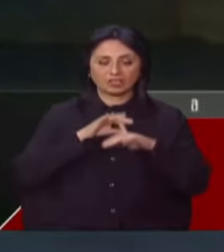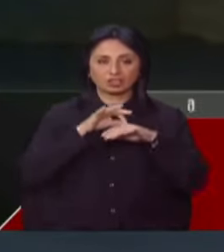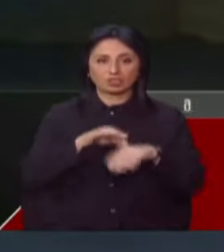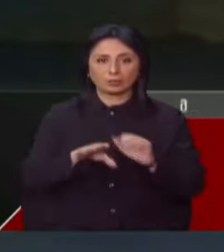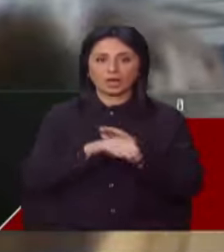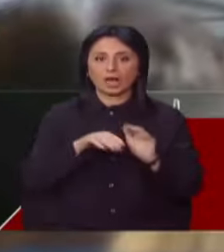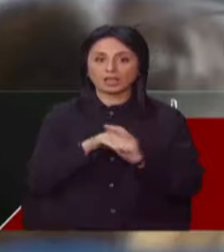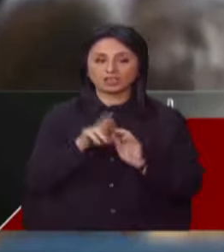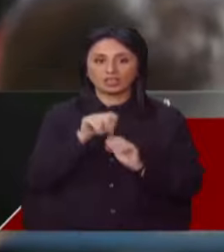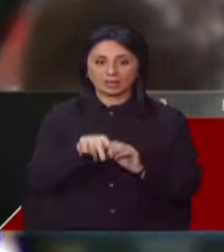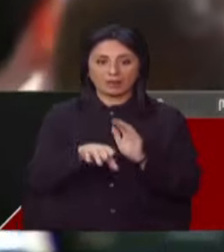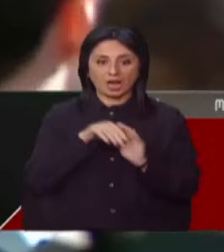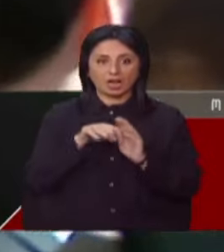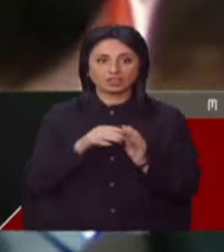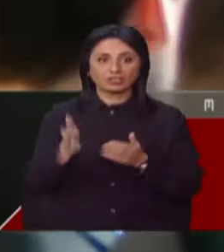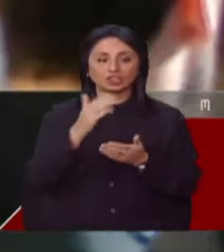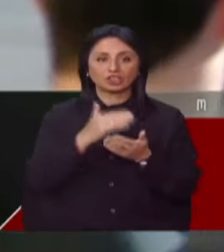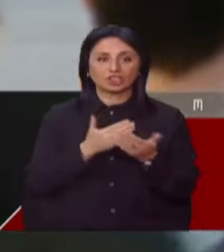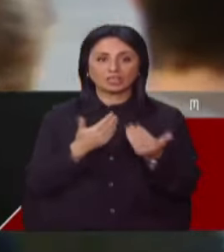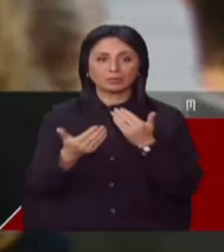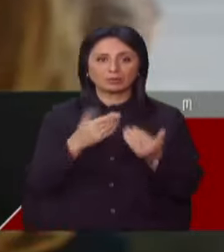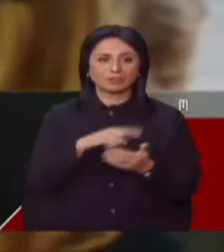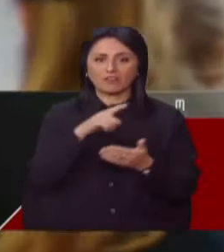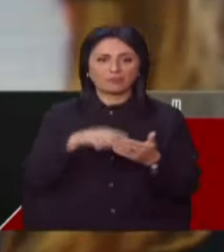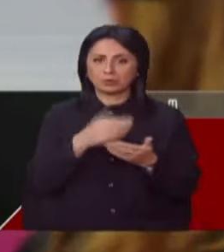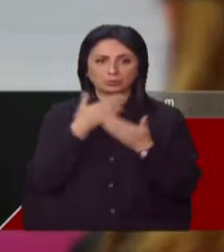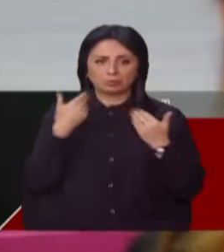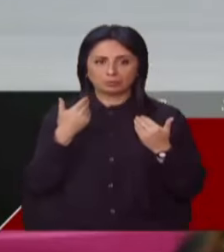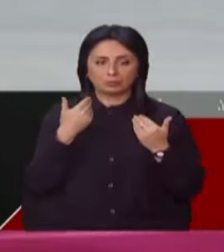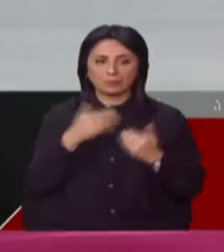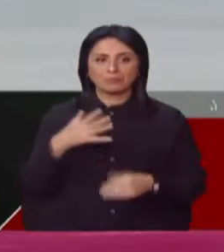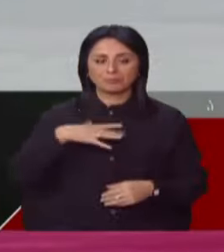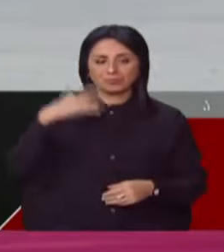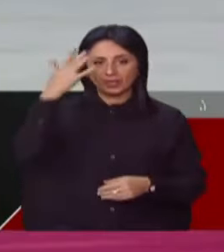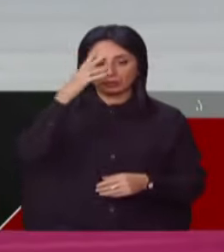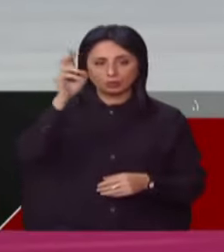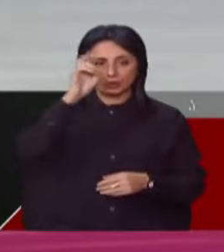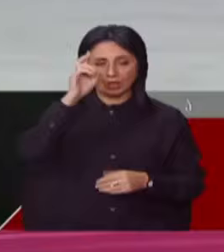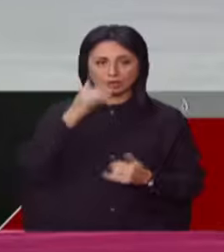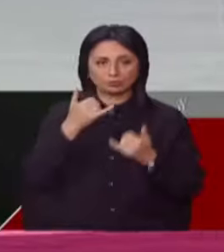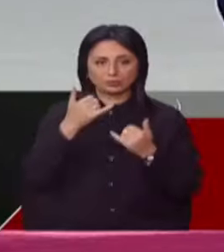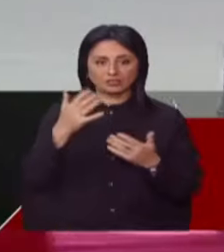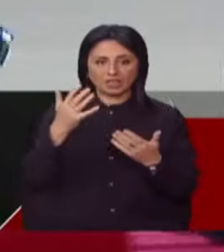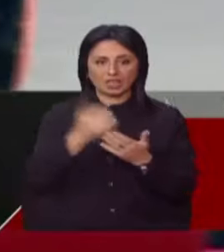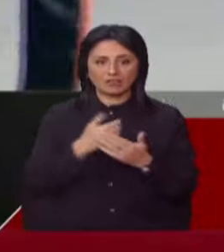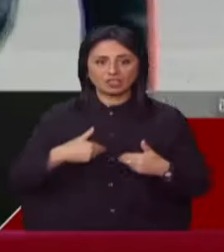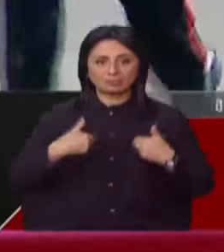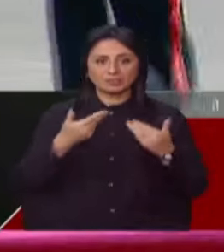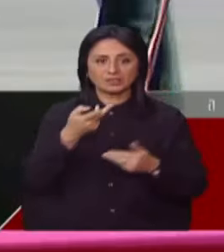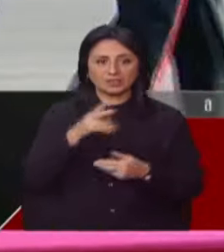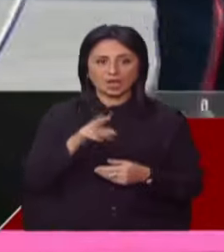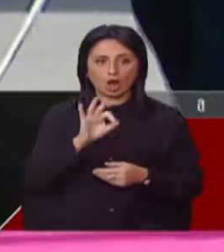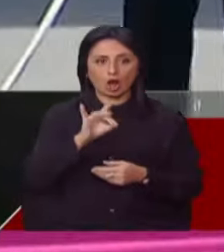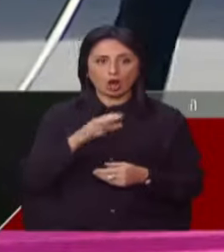ჩატარებული არჩევნების და ამ არჩევნების შედეგების მიმართ კითხვის ნიშნები არ აქვს. ქართული ოცნების ხელისუფლებისთვის გამარჯვების მისალოცად